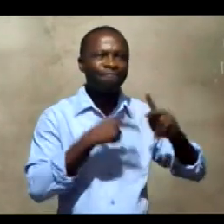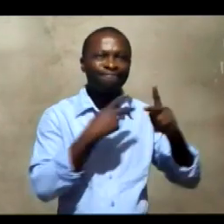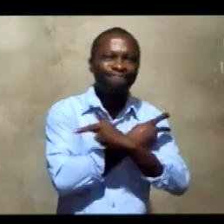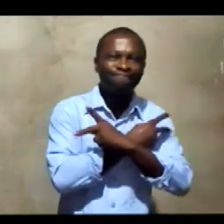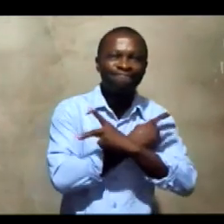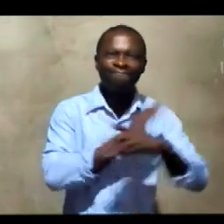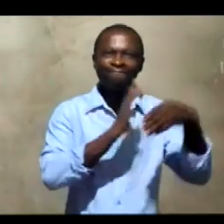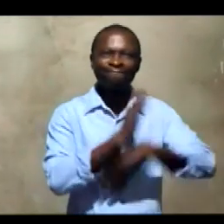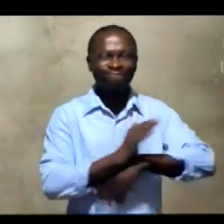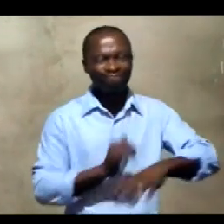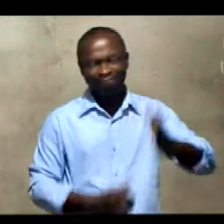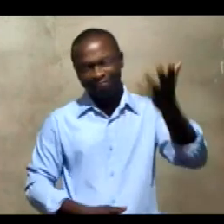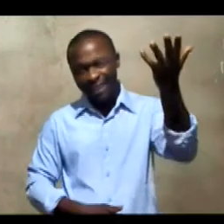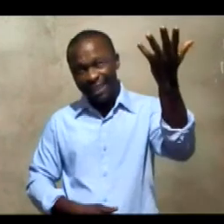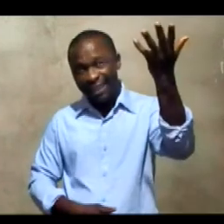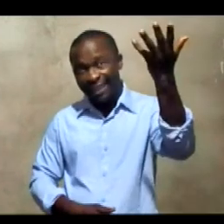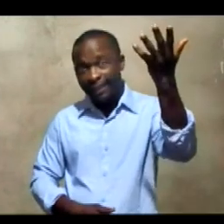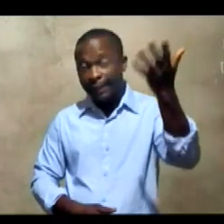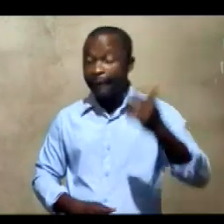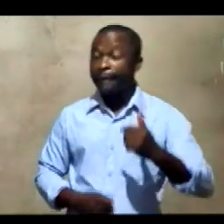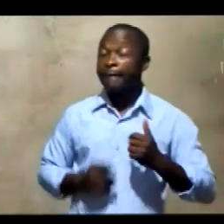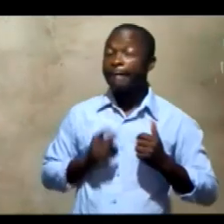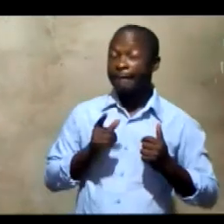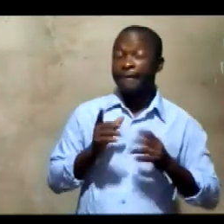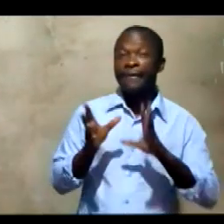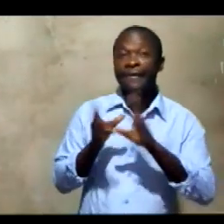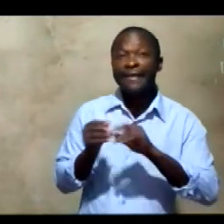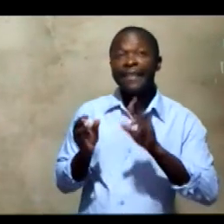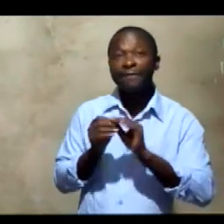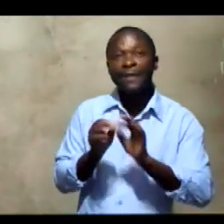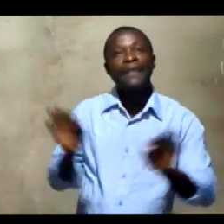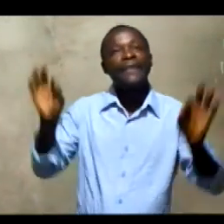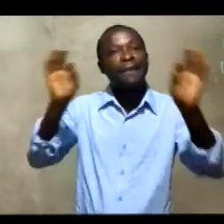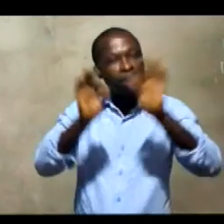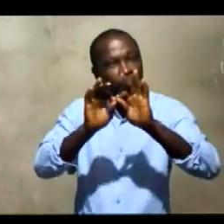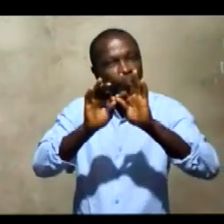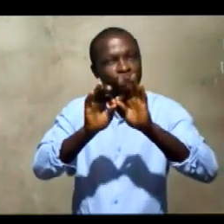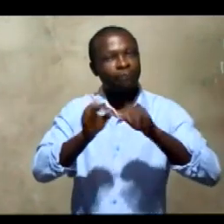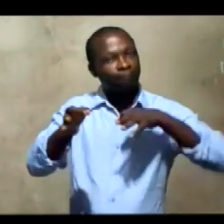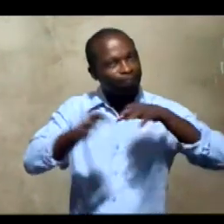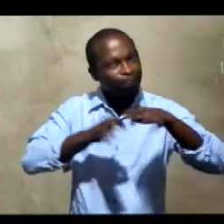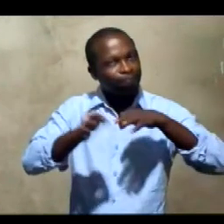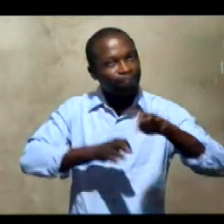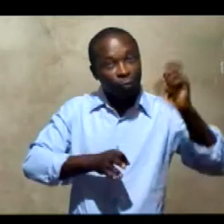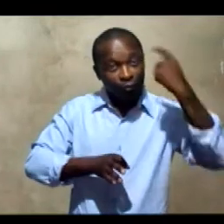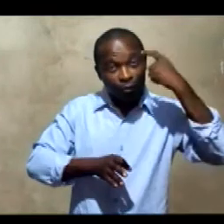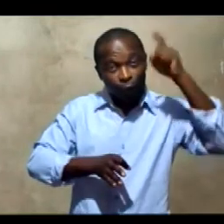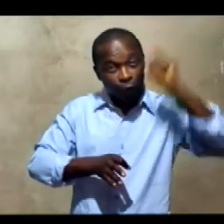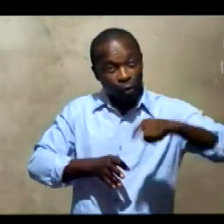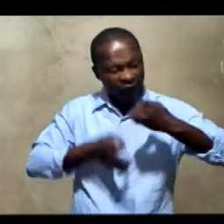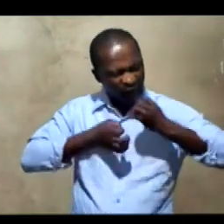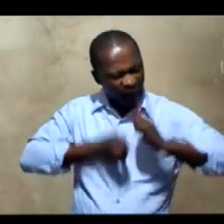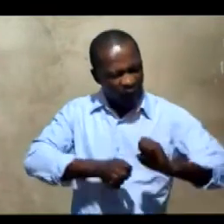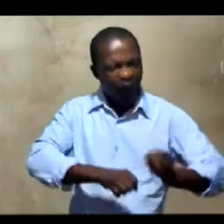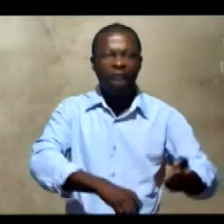La présidente sortante de la Commission africaine des droits de l'homme et des peuples explique que les pouvoirs publics doivent mettre un point d'honneur à